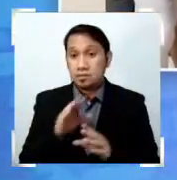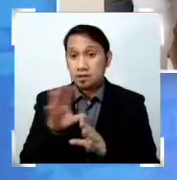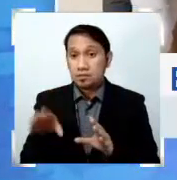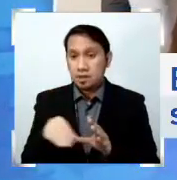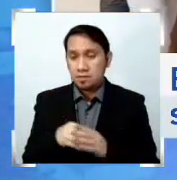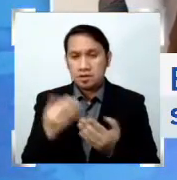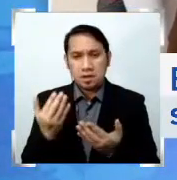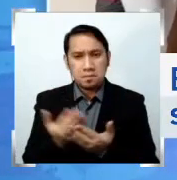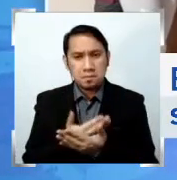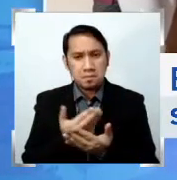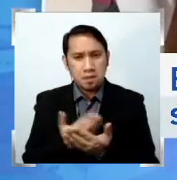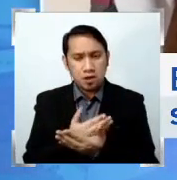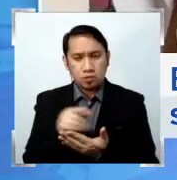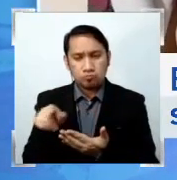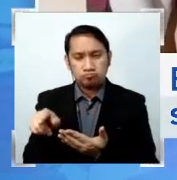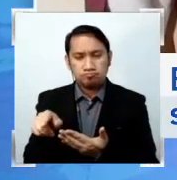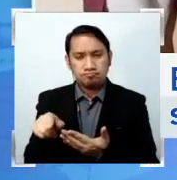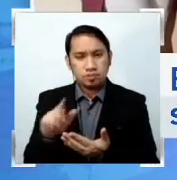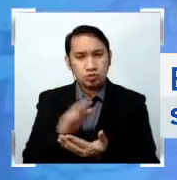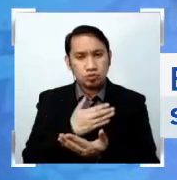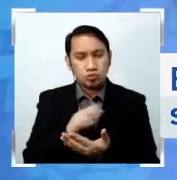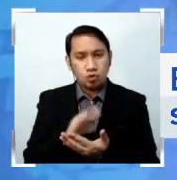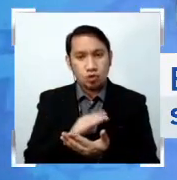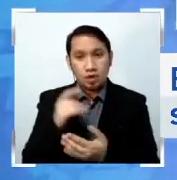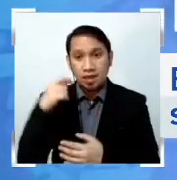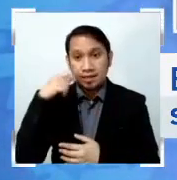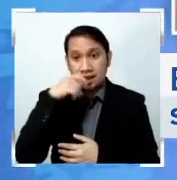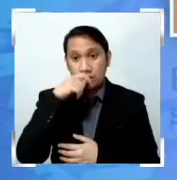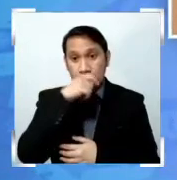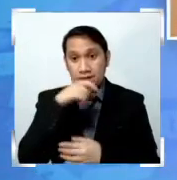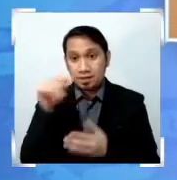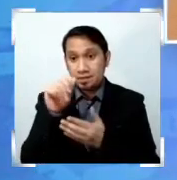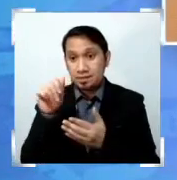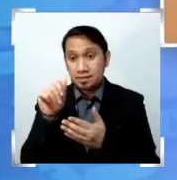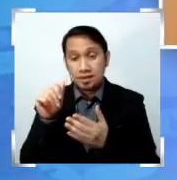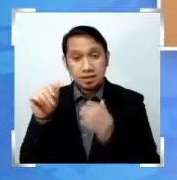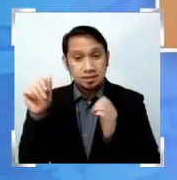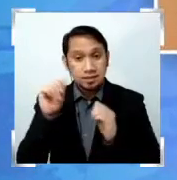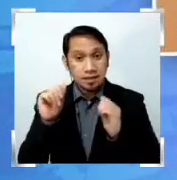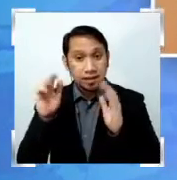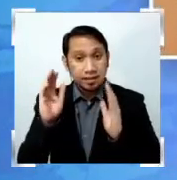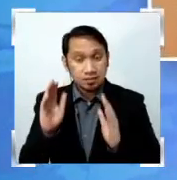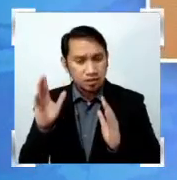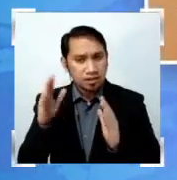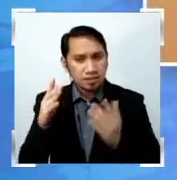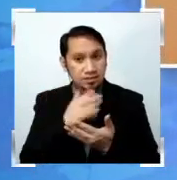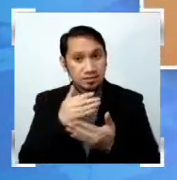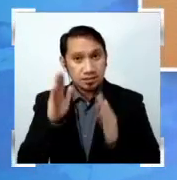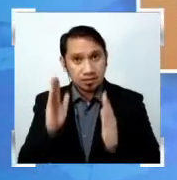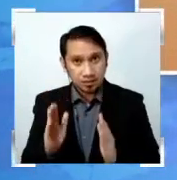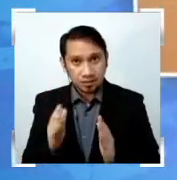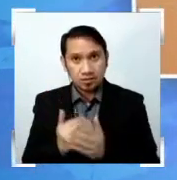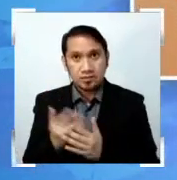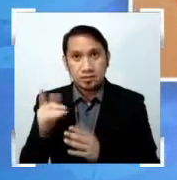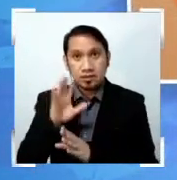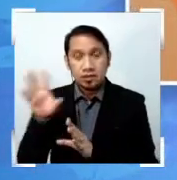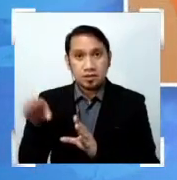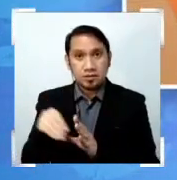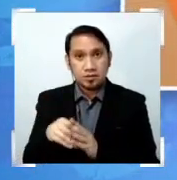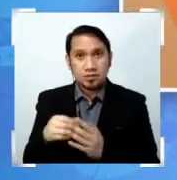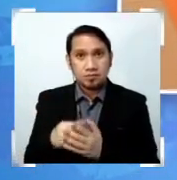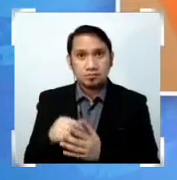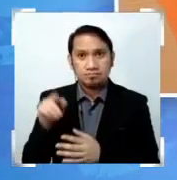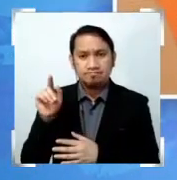Taiwanese artist. Sa social media pages ng banda, ibinahagi nila ang good news na featured daw sila sa bagong single ni Wayward